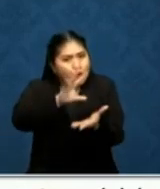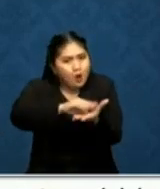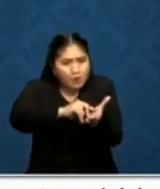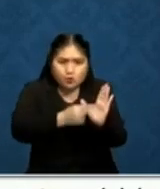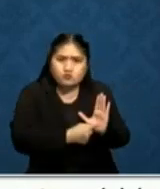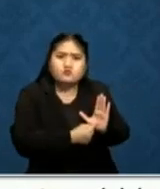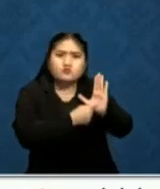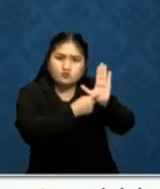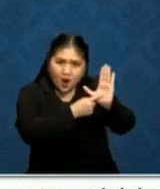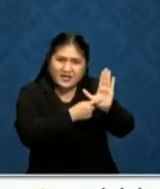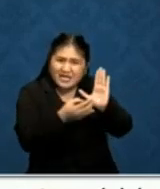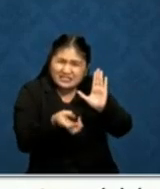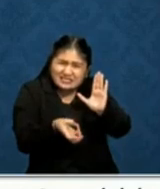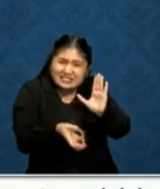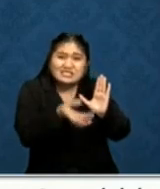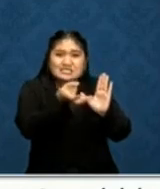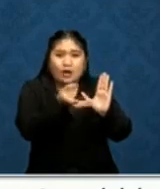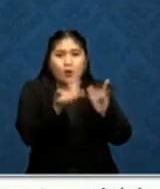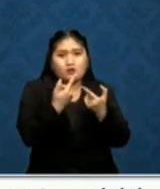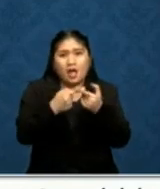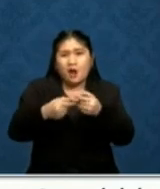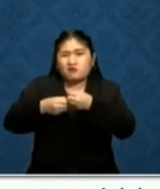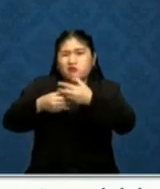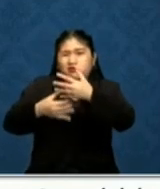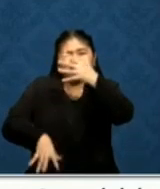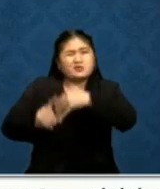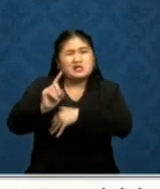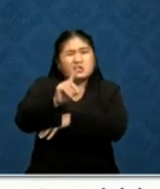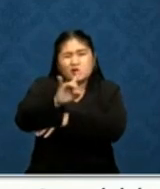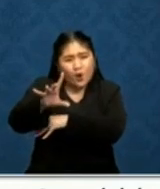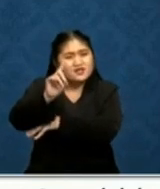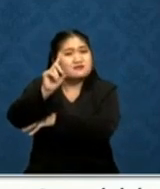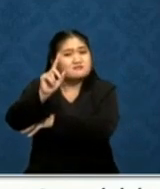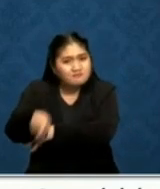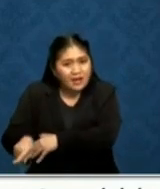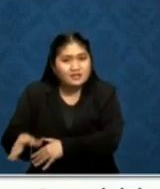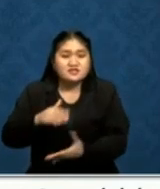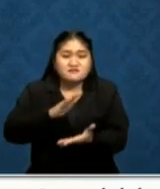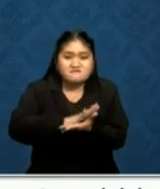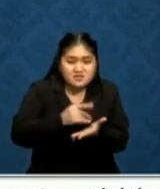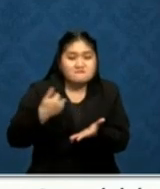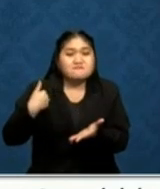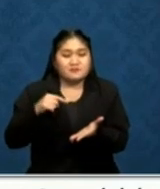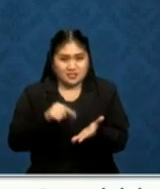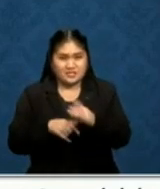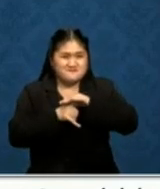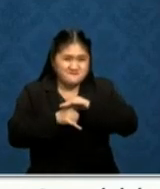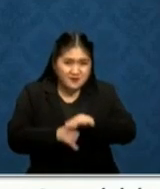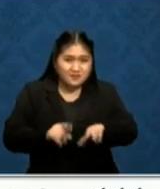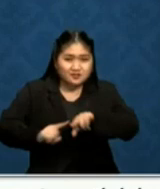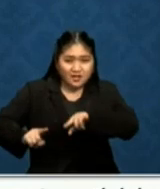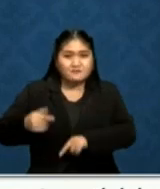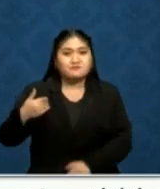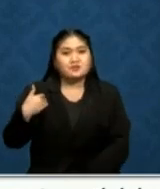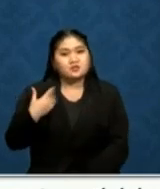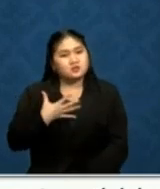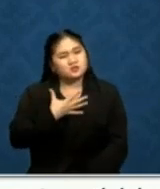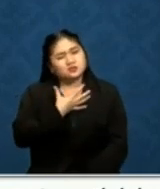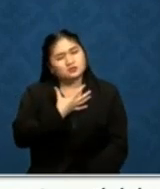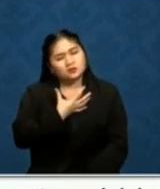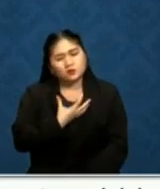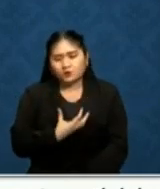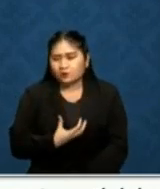าทั้งหมดนี้เป็นแค่เศษเสี้ยวในหลายร้อยหลายพันเคสในโรงเรียนไทยที่มีการคุกคามทางเพศสิ่งที่น่าหดหู่ใจไปมากกว่